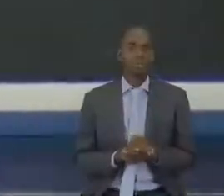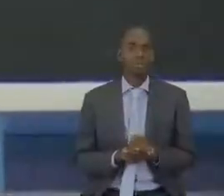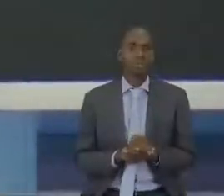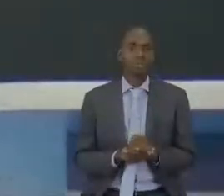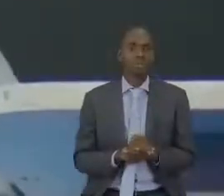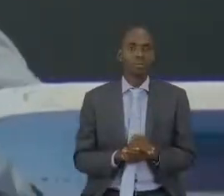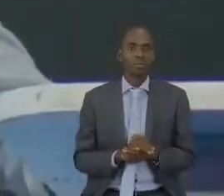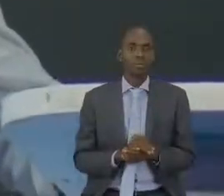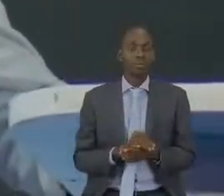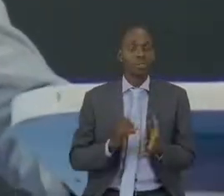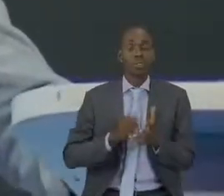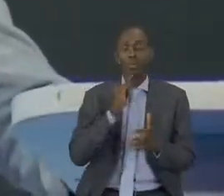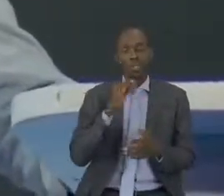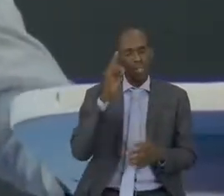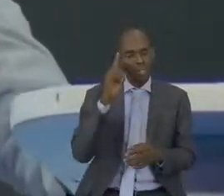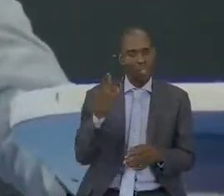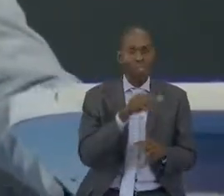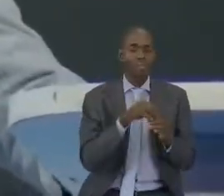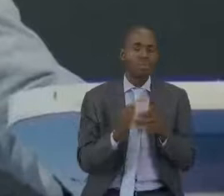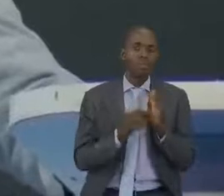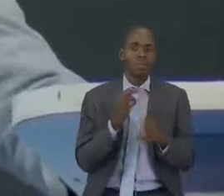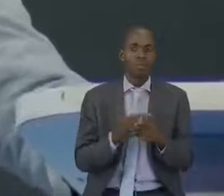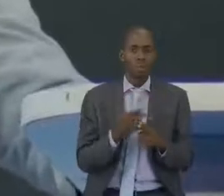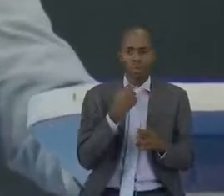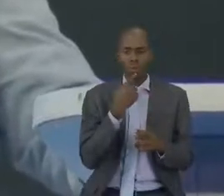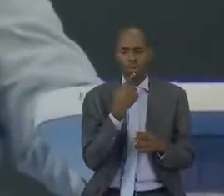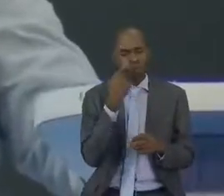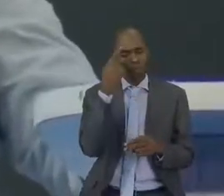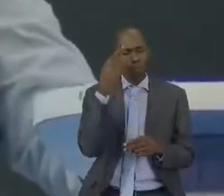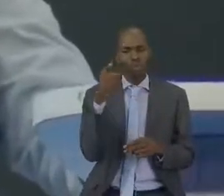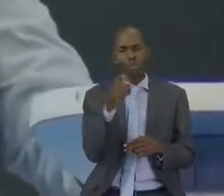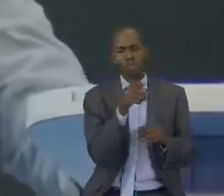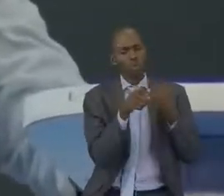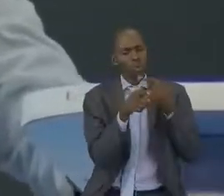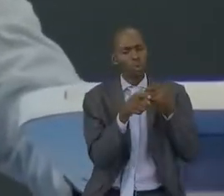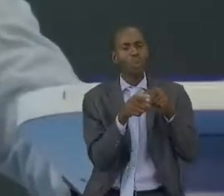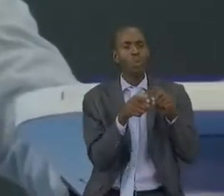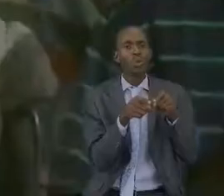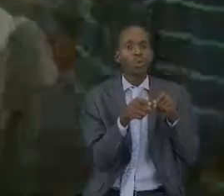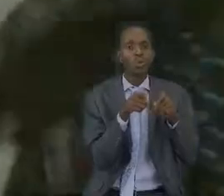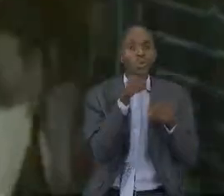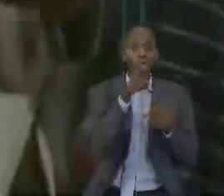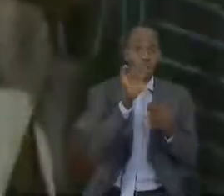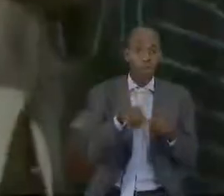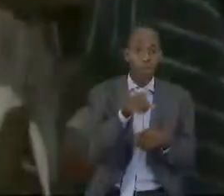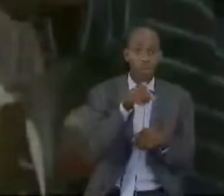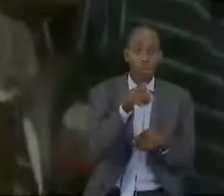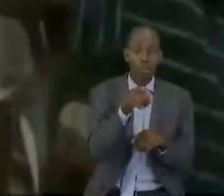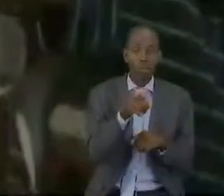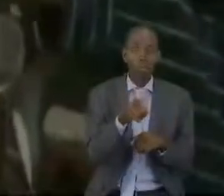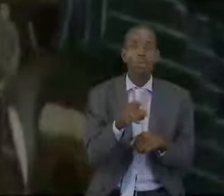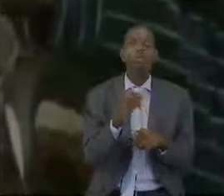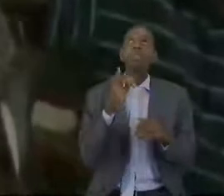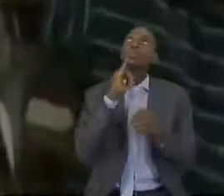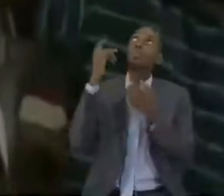C'est pour toi. C'est pour qui là-bas? Où est cette personne là-bas? Ça vient dans ta vie ce